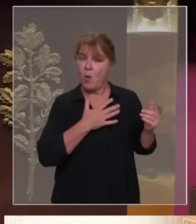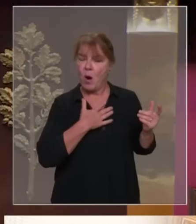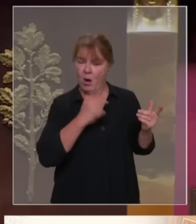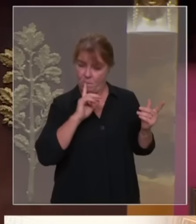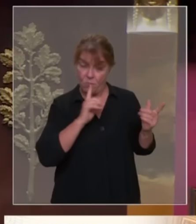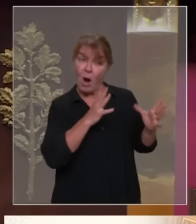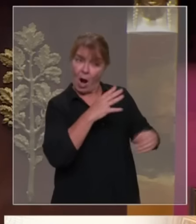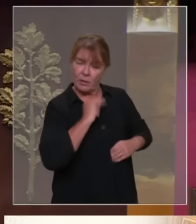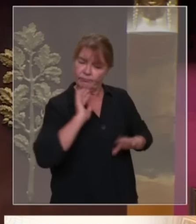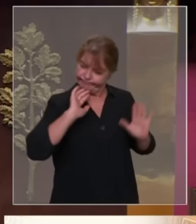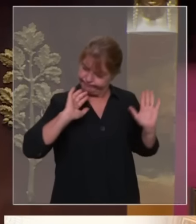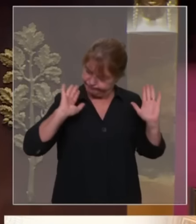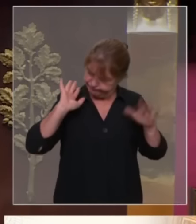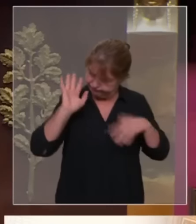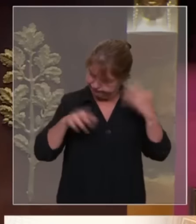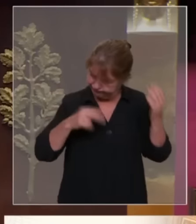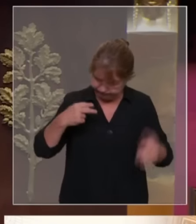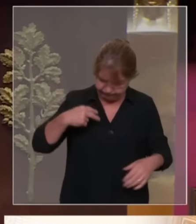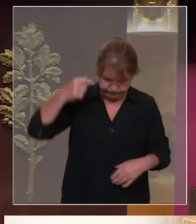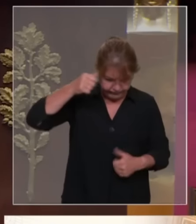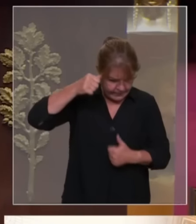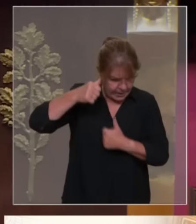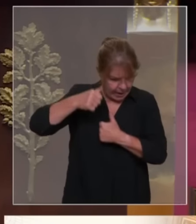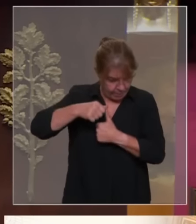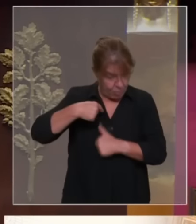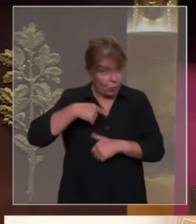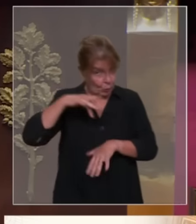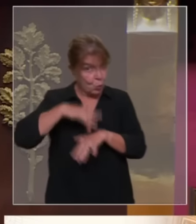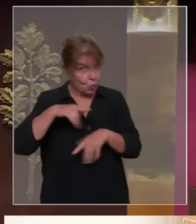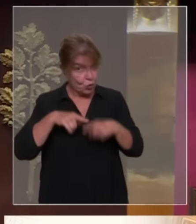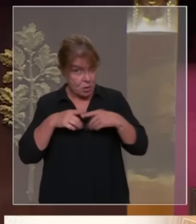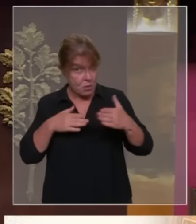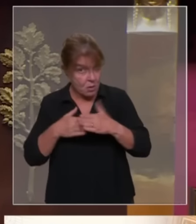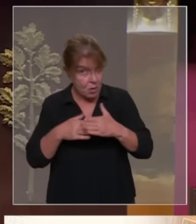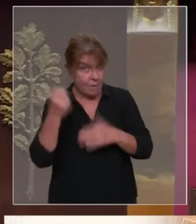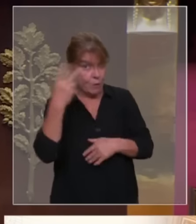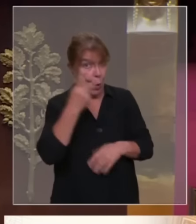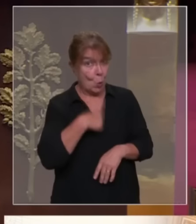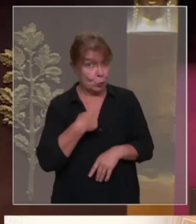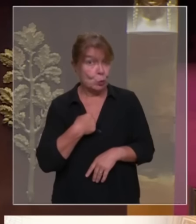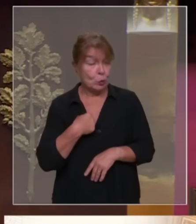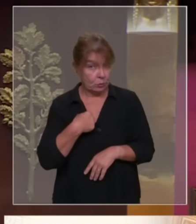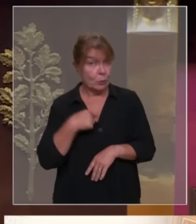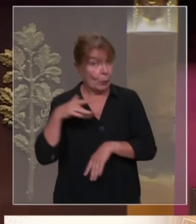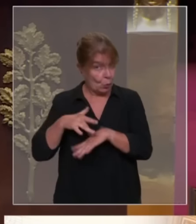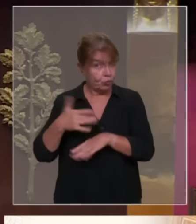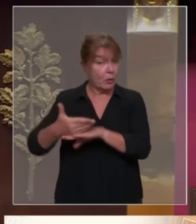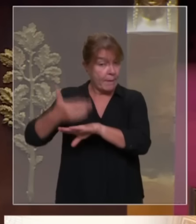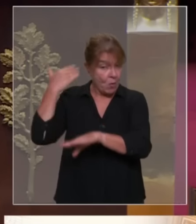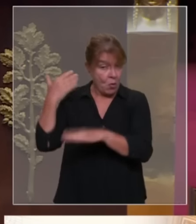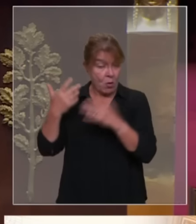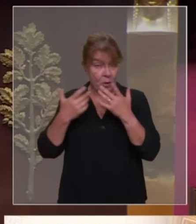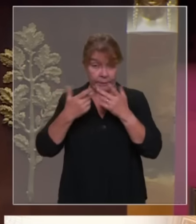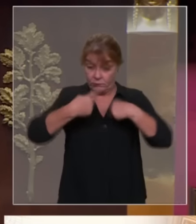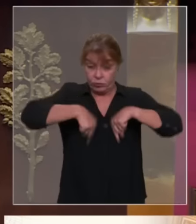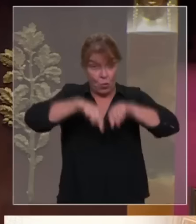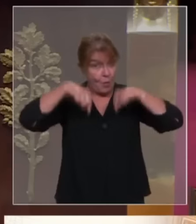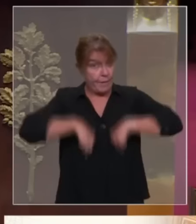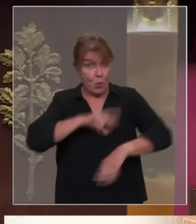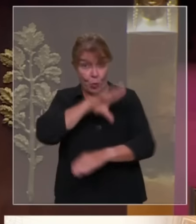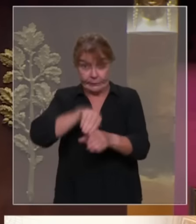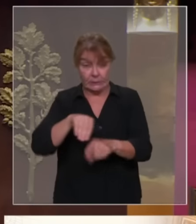moment-là, gardé en mémoire mes propres lignes rouges, qui sont celles d'ailleurs de tout le gouvernement.